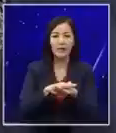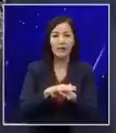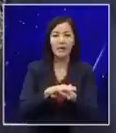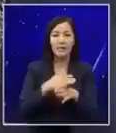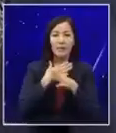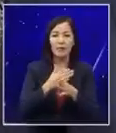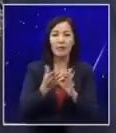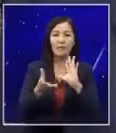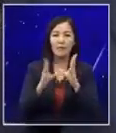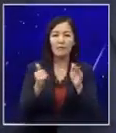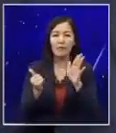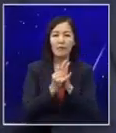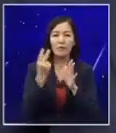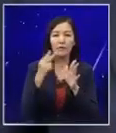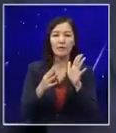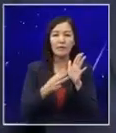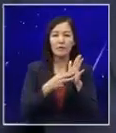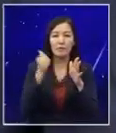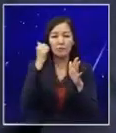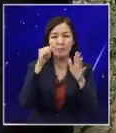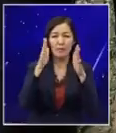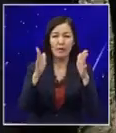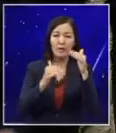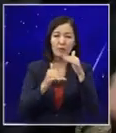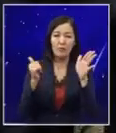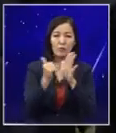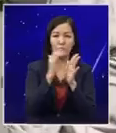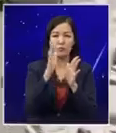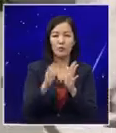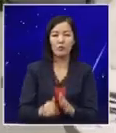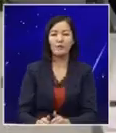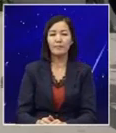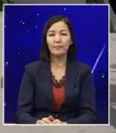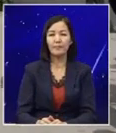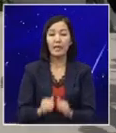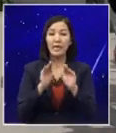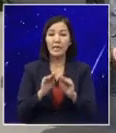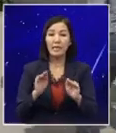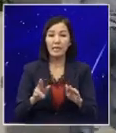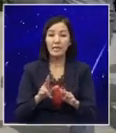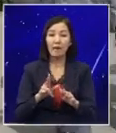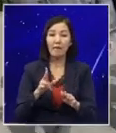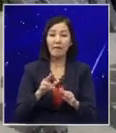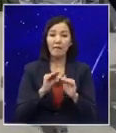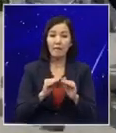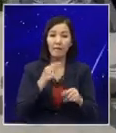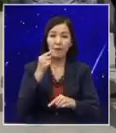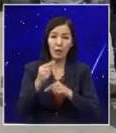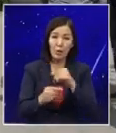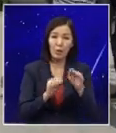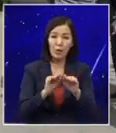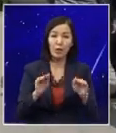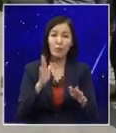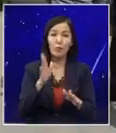городу будет установлено 28 мемориальных досок. Дети, внуки, правнуки будут гордиться